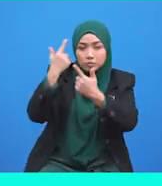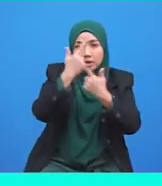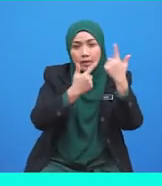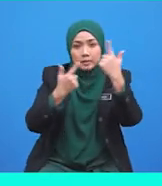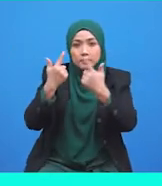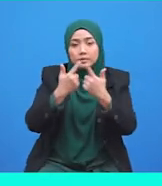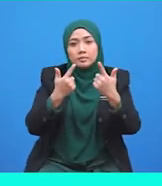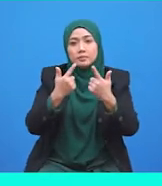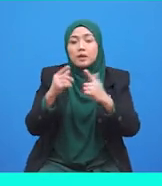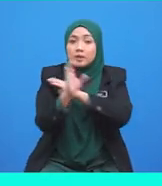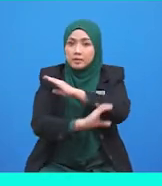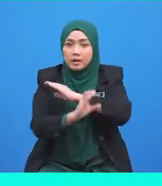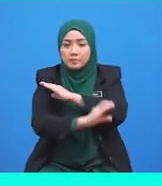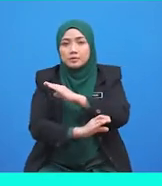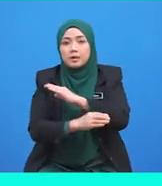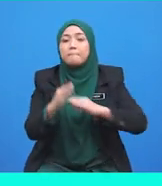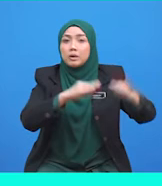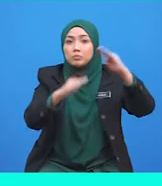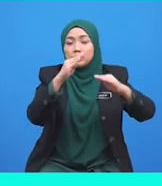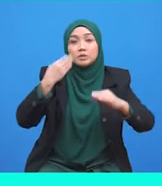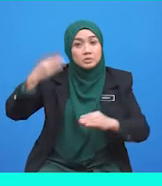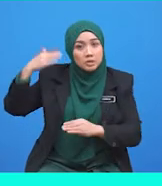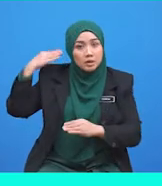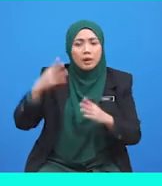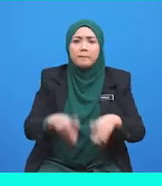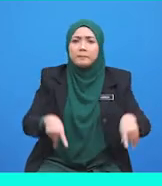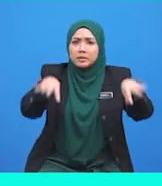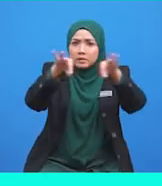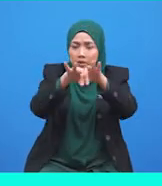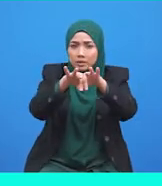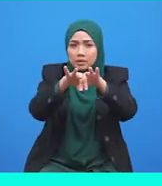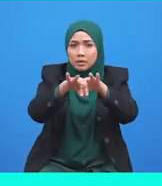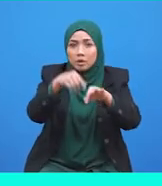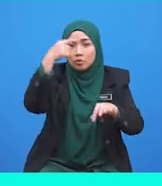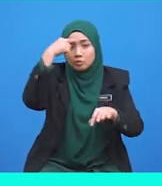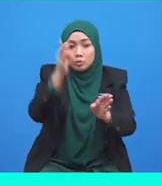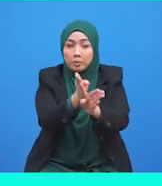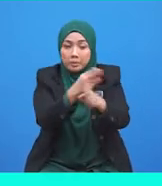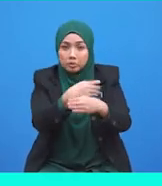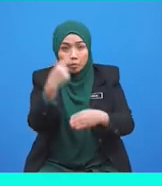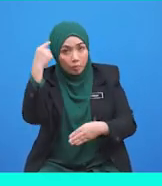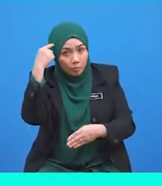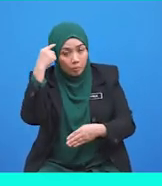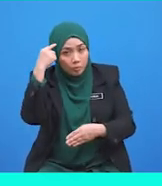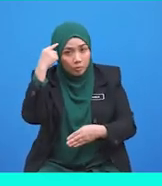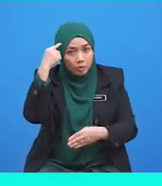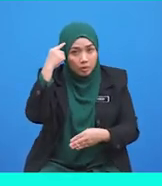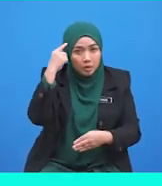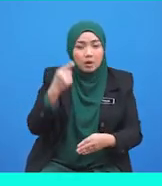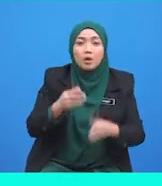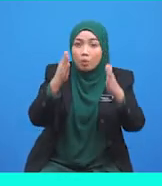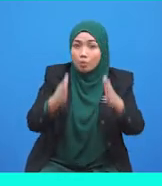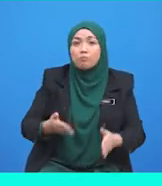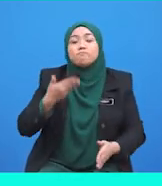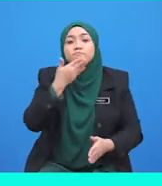negara. Malah, bangunan bersejarah amat penting dalam pembentukan minda generasi muda negara,